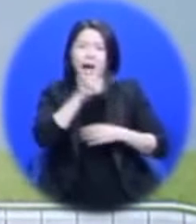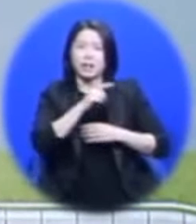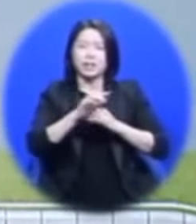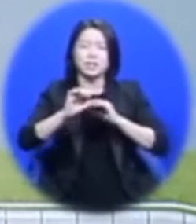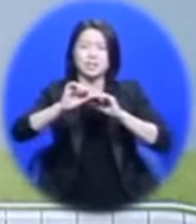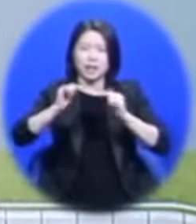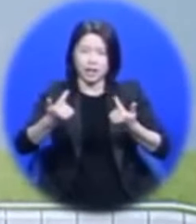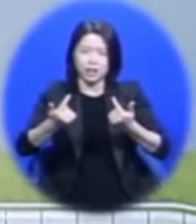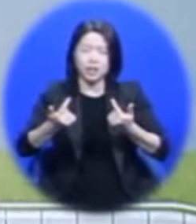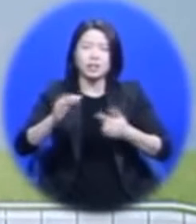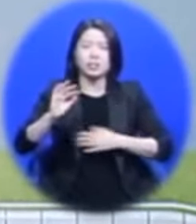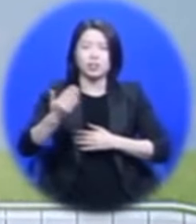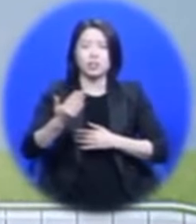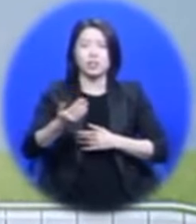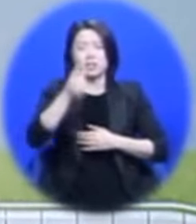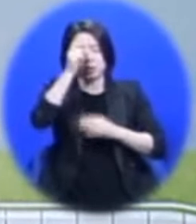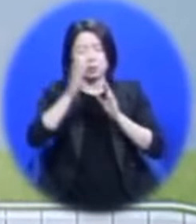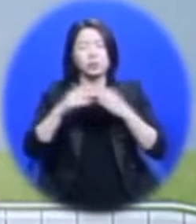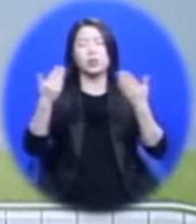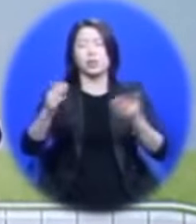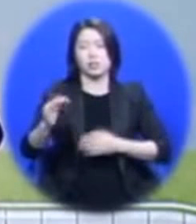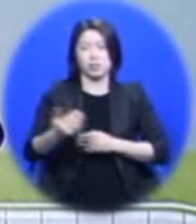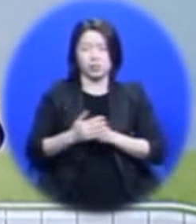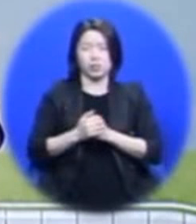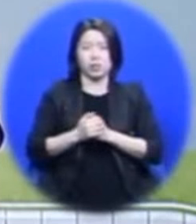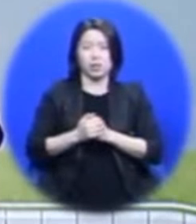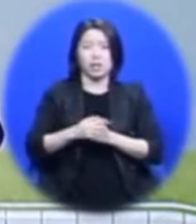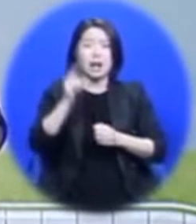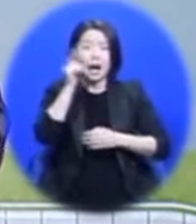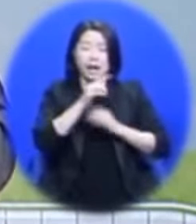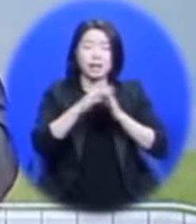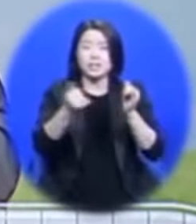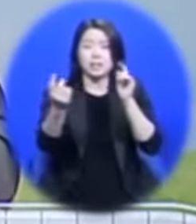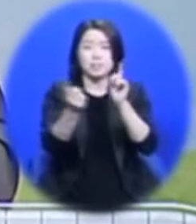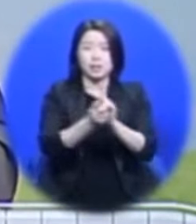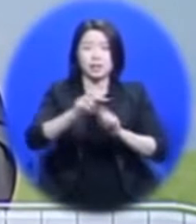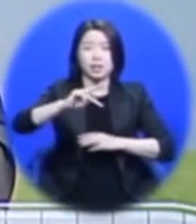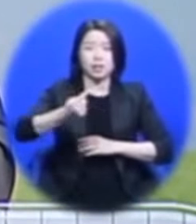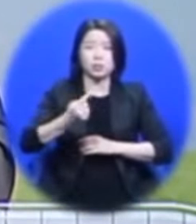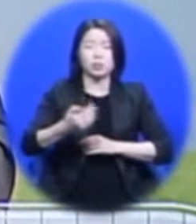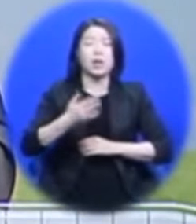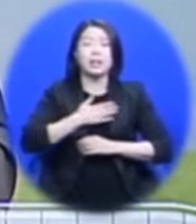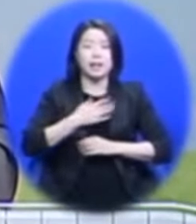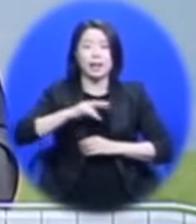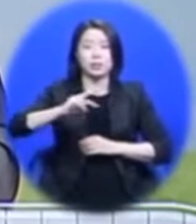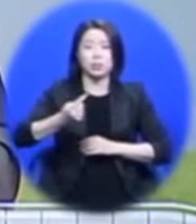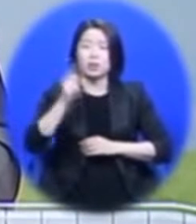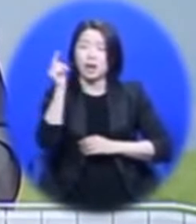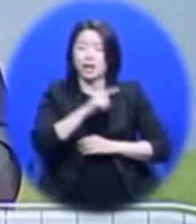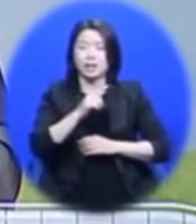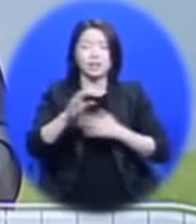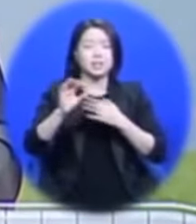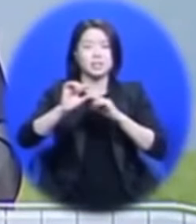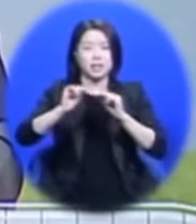돼요. 그 악한 자를 만났다고 해서 여러분도 악해지지 않게 되기를 기도해야